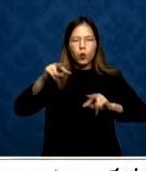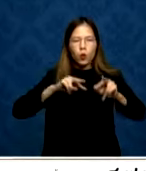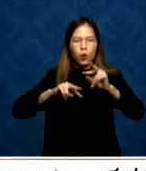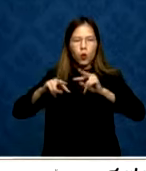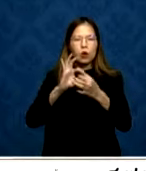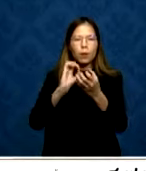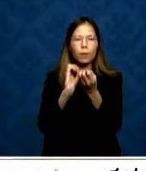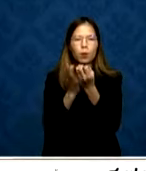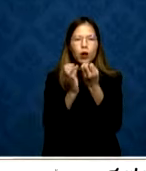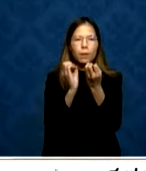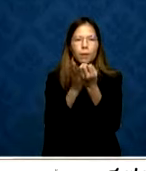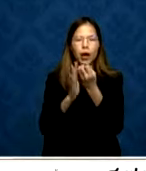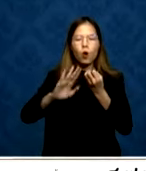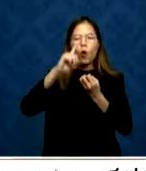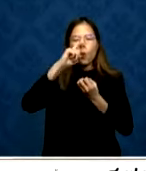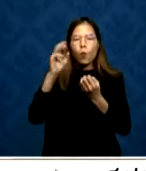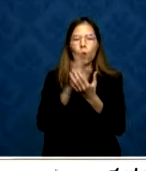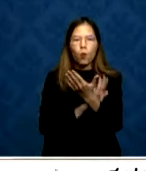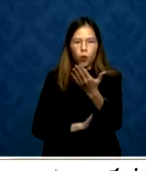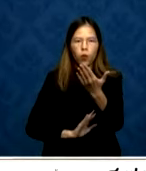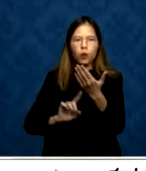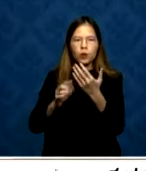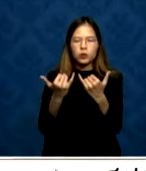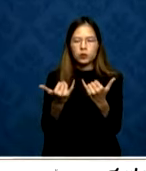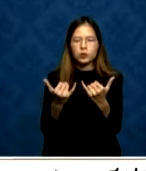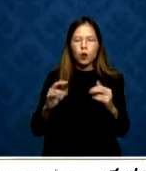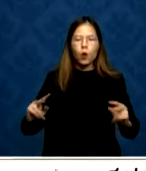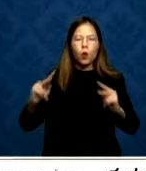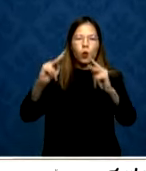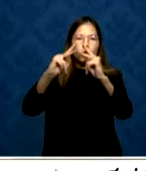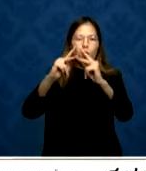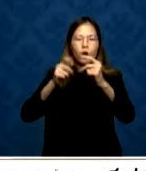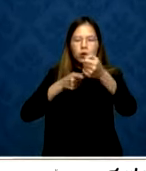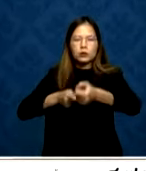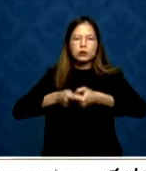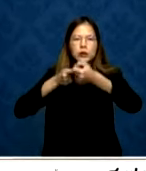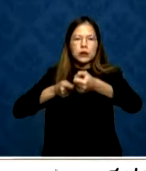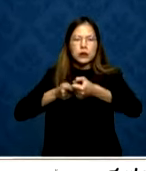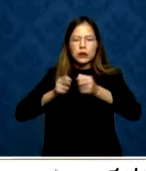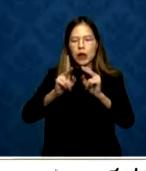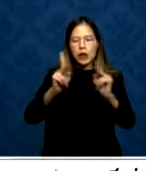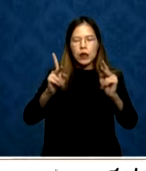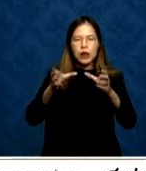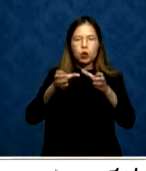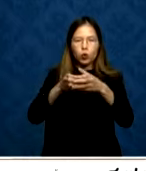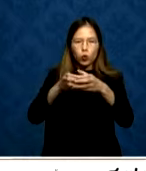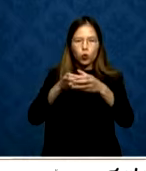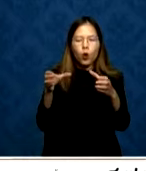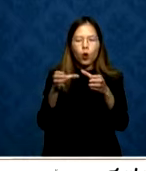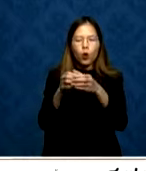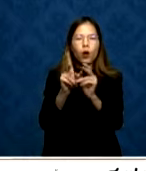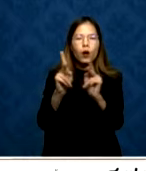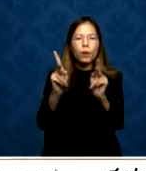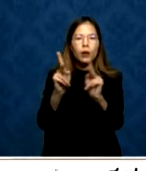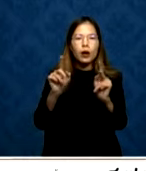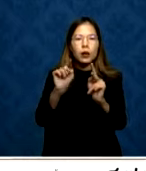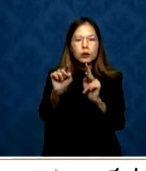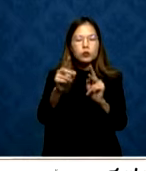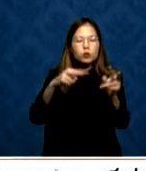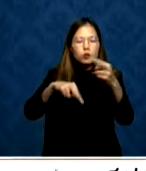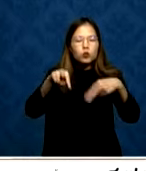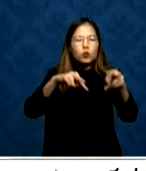ลไม้หลักของประเทศไทยในขณะนี้กระทรวงเกษตรนะครับเรามีคณะกรรมการฟุตบอร์ดนะครับก็ไปดู